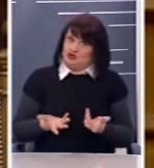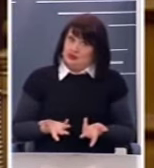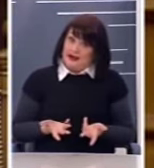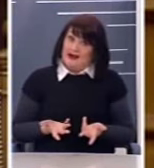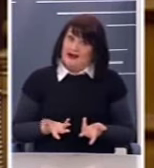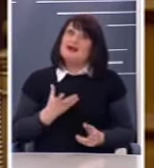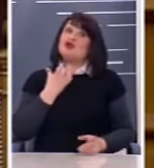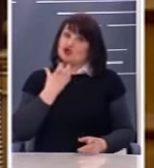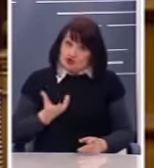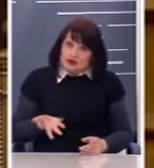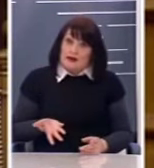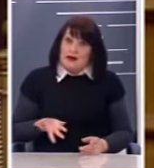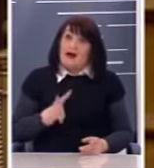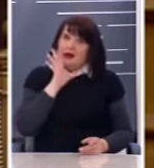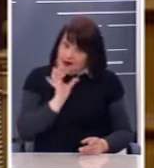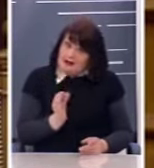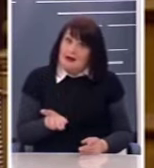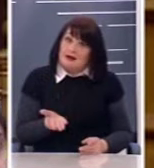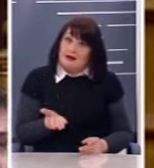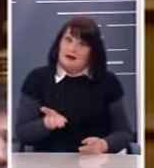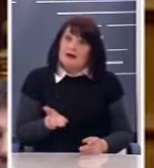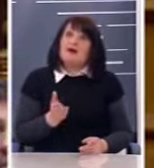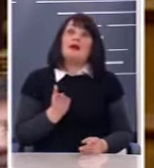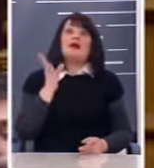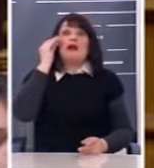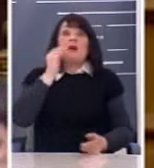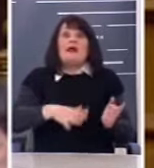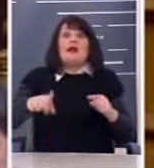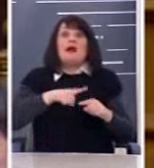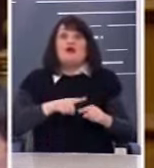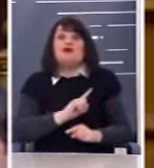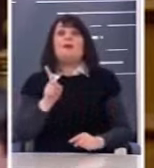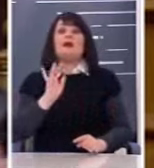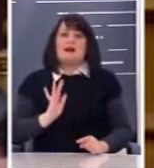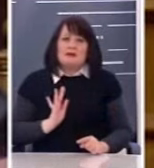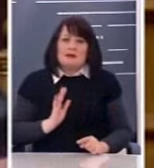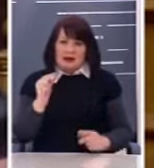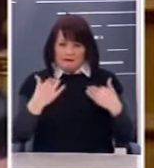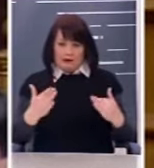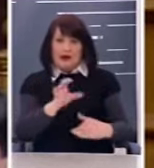Αλήθεια. Δεν πρέπει ο ελληνικός λαός να δει, να μάθει, να ερευνήσει η Βουλή.